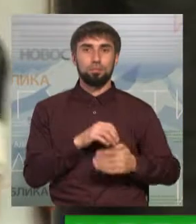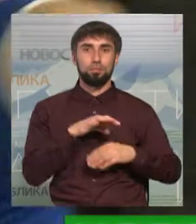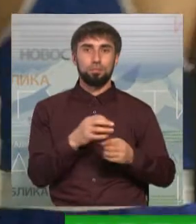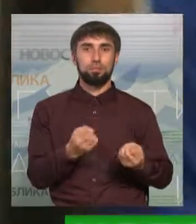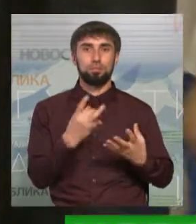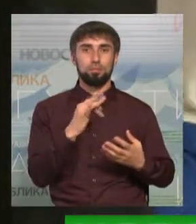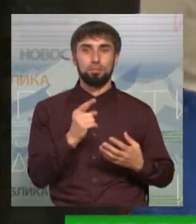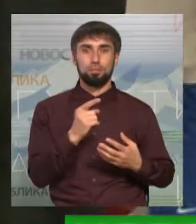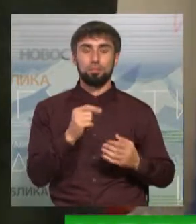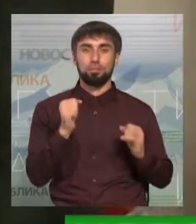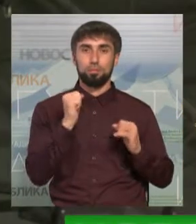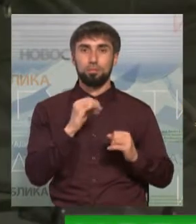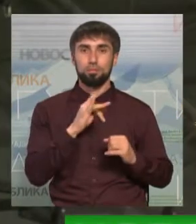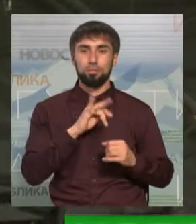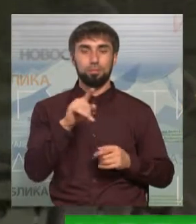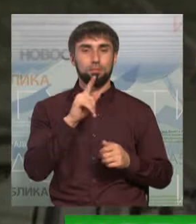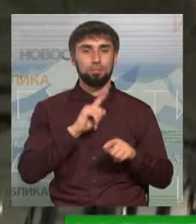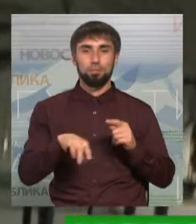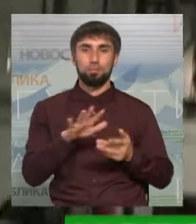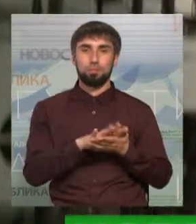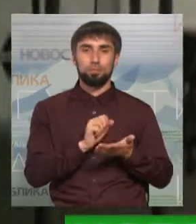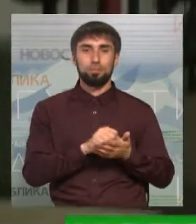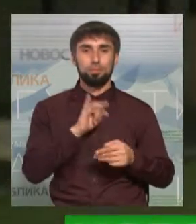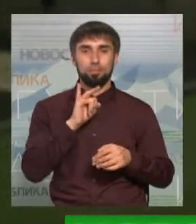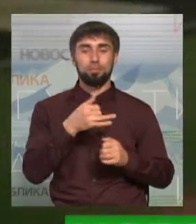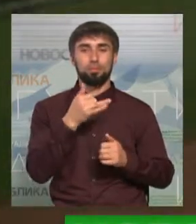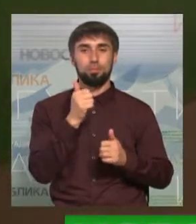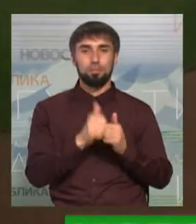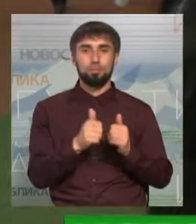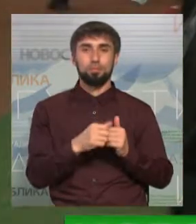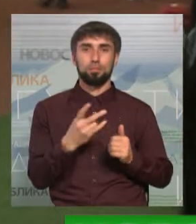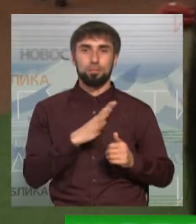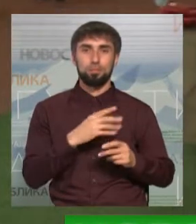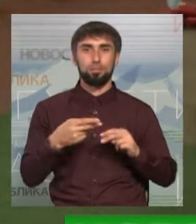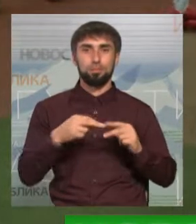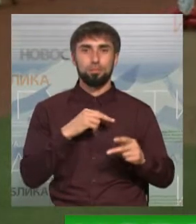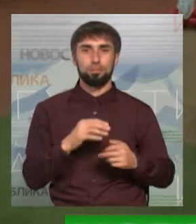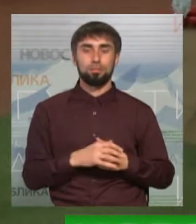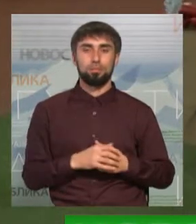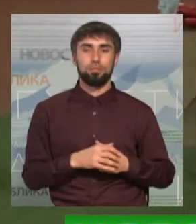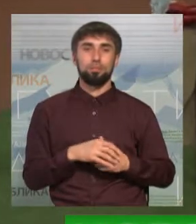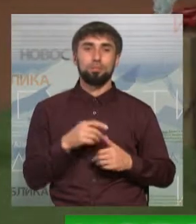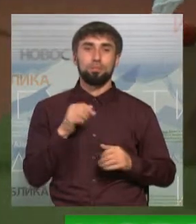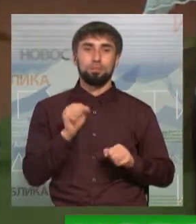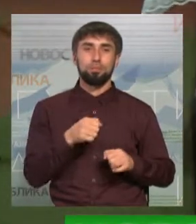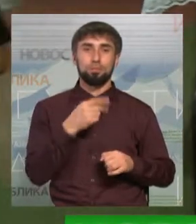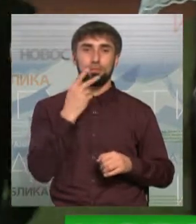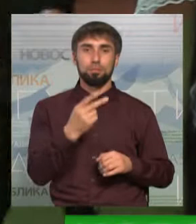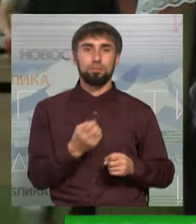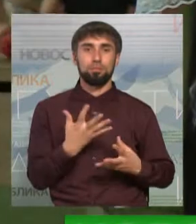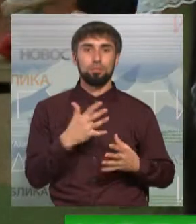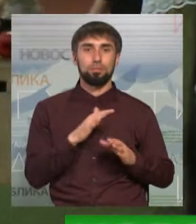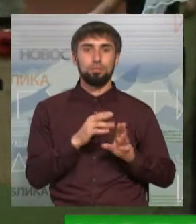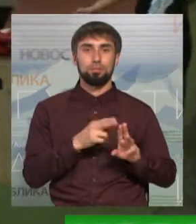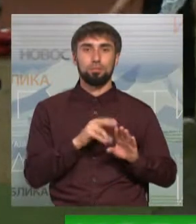признаются, спортивный инвентарь быстро портится и часто нуждается в обновлении. В принципе, можно увидеть, сколько детей